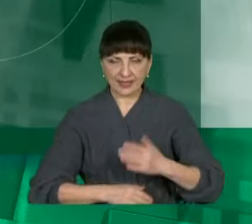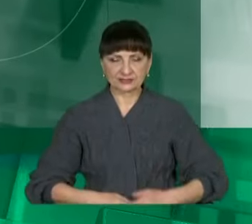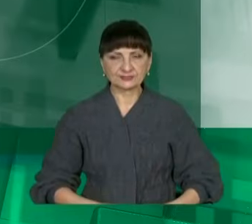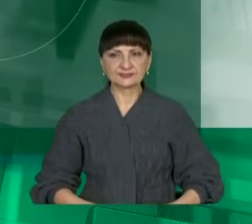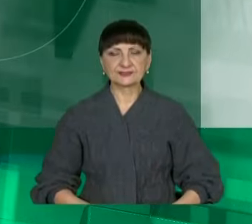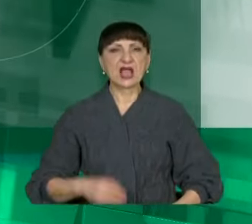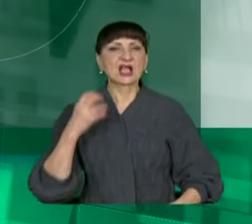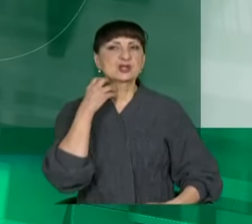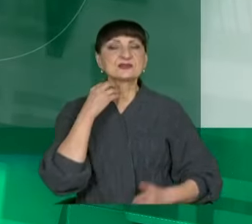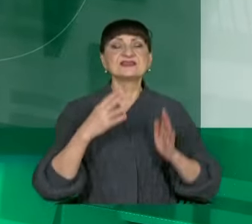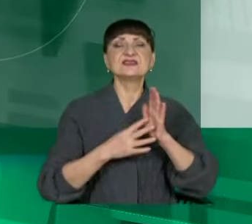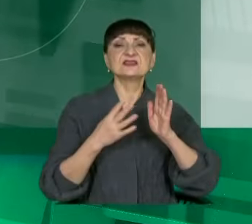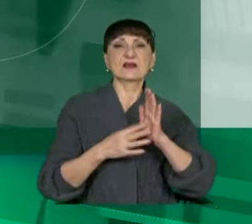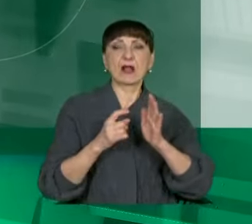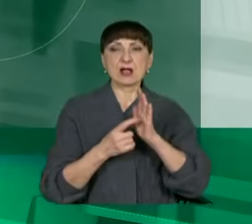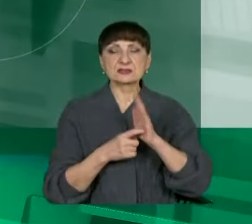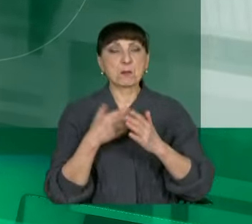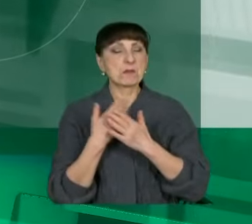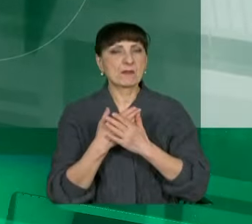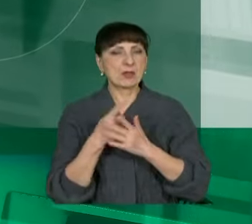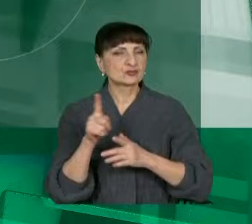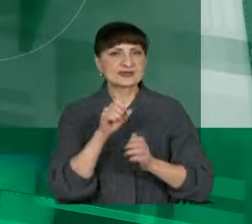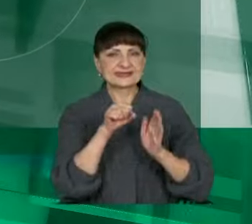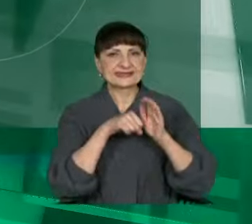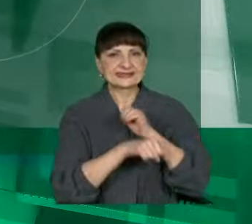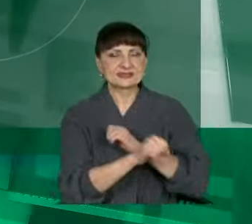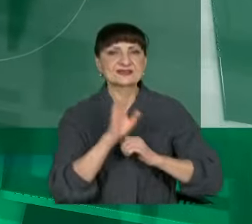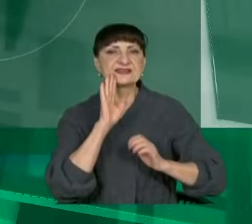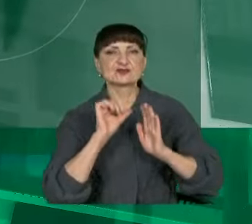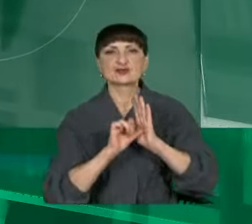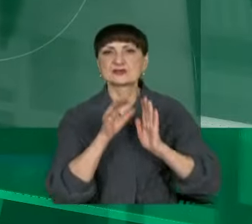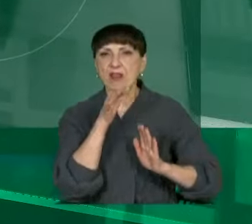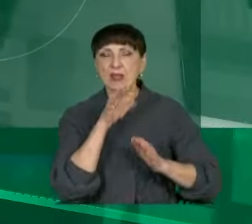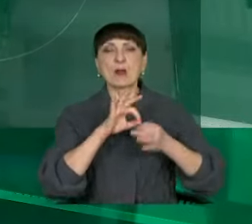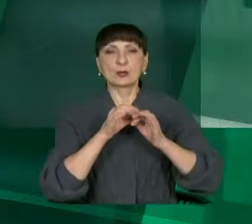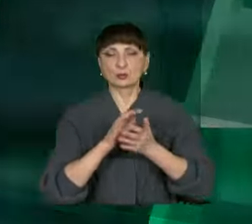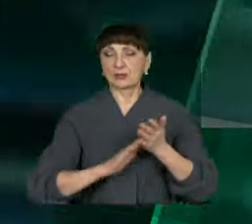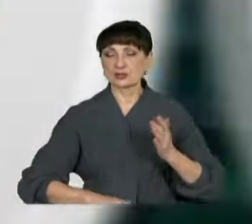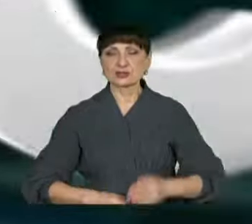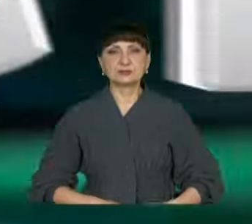В Кызылорде девятиклассника подозревают в изнасиловании 6-летней девочки. Подробности в выпуске.